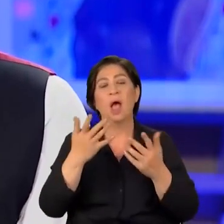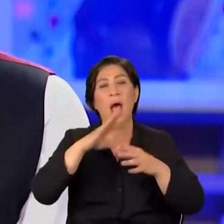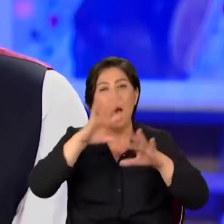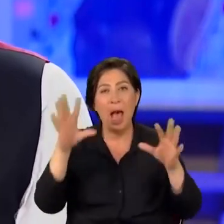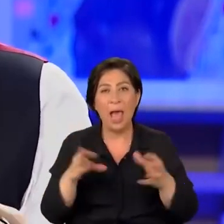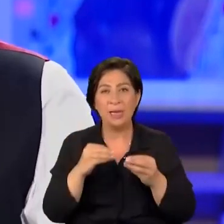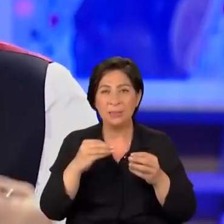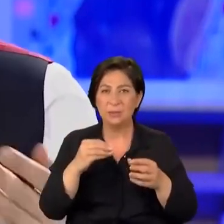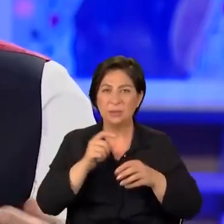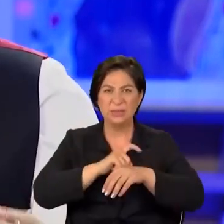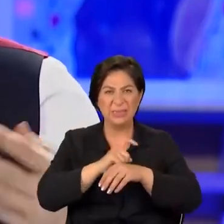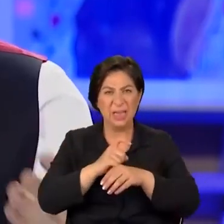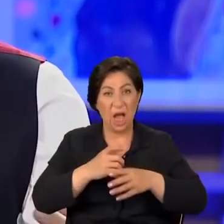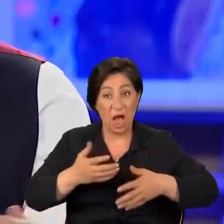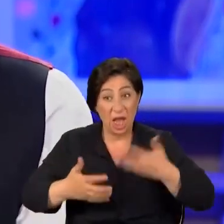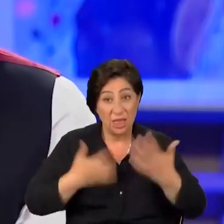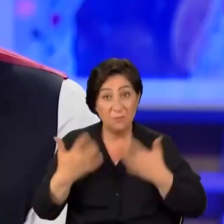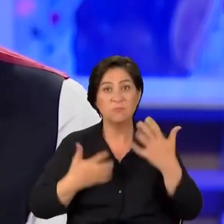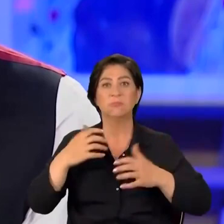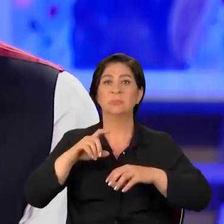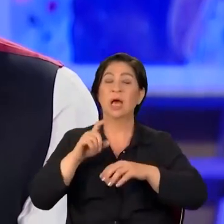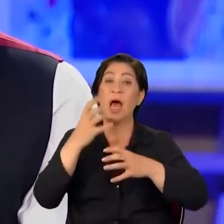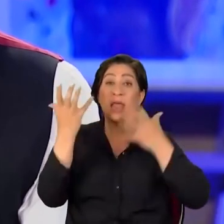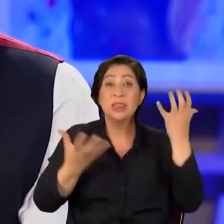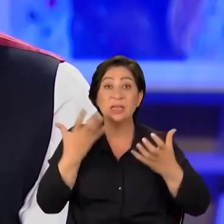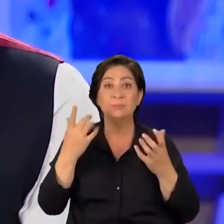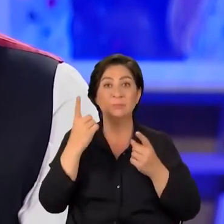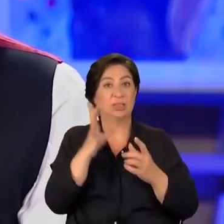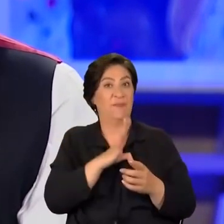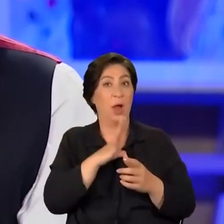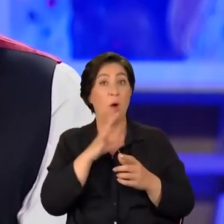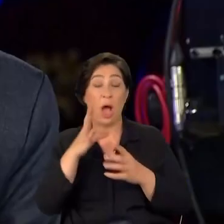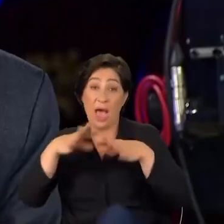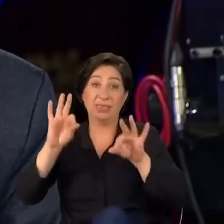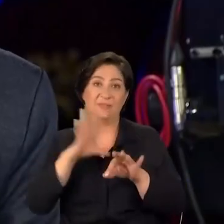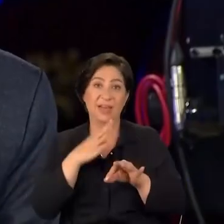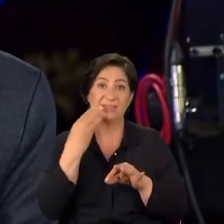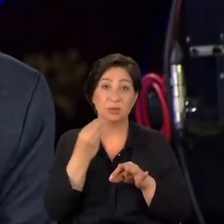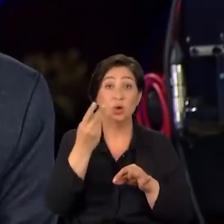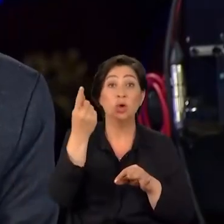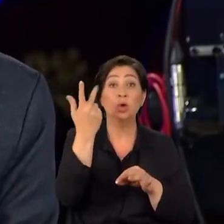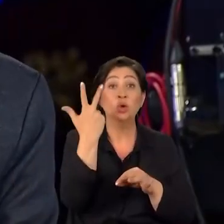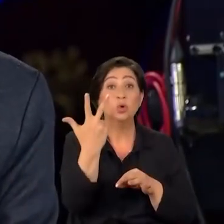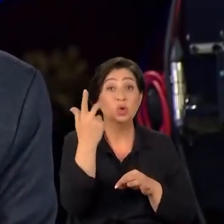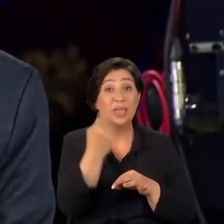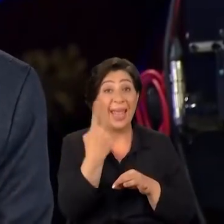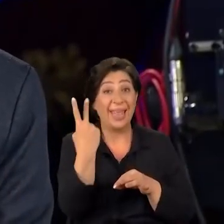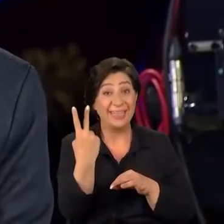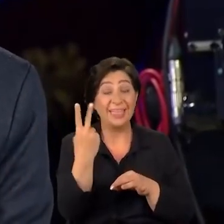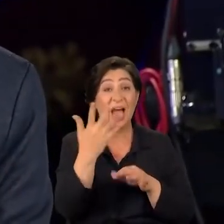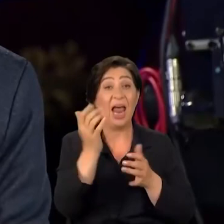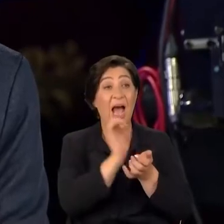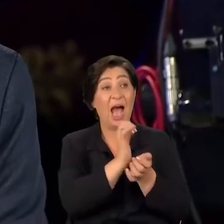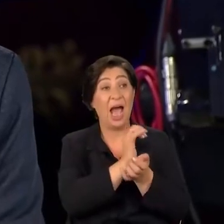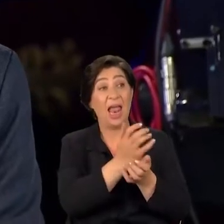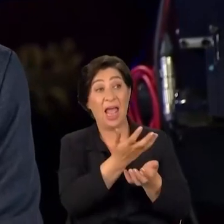provokasyona açık, genç, dinamik, ateşli bir kitleden bahsediyoruz. Biz bir sayı daha söyleyeyim izin verirsen. Lütfen efendim. Üçte ikisi hala aileden